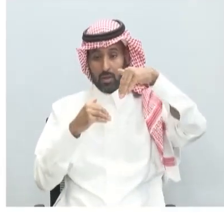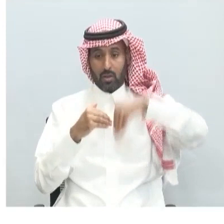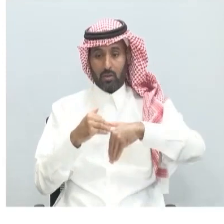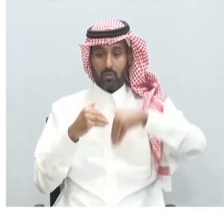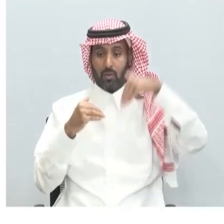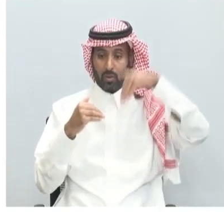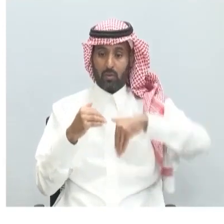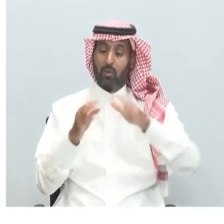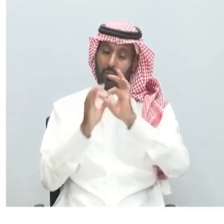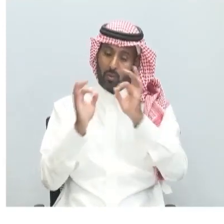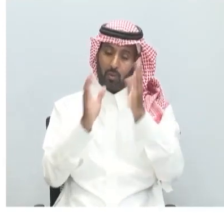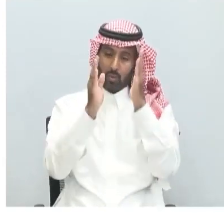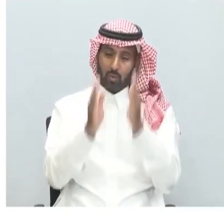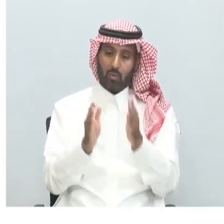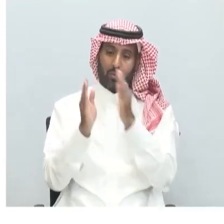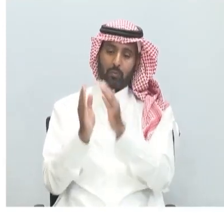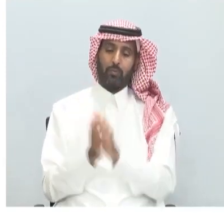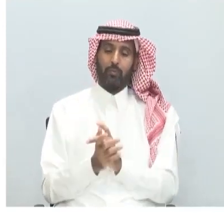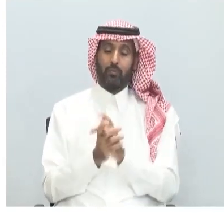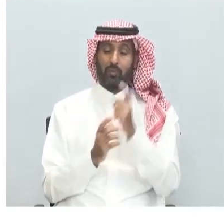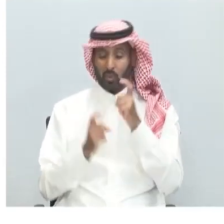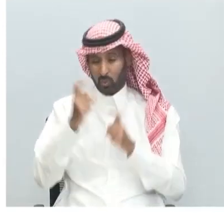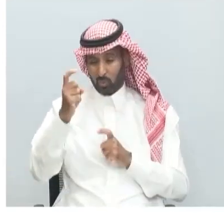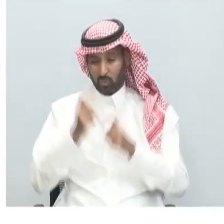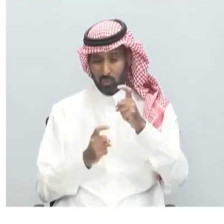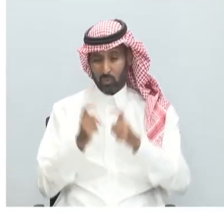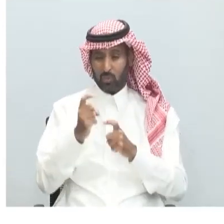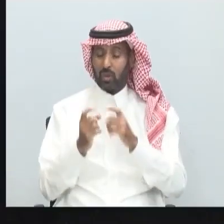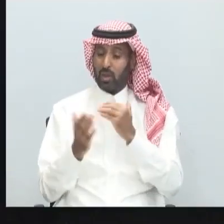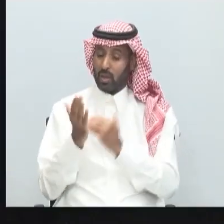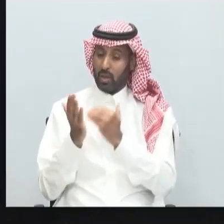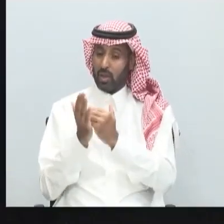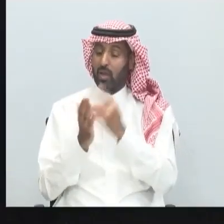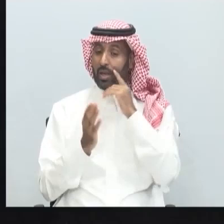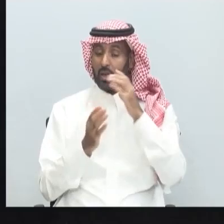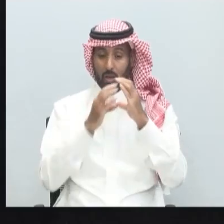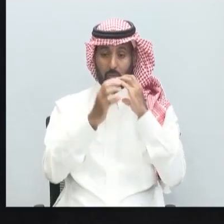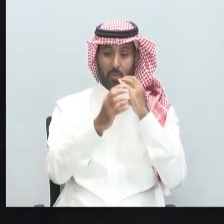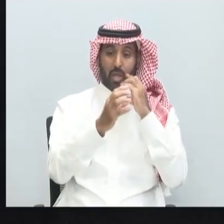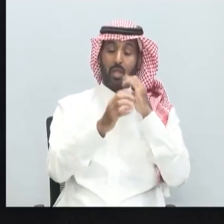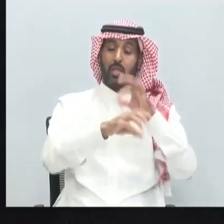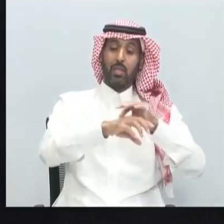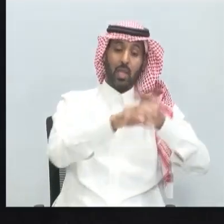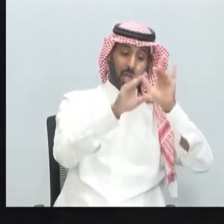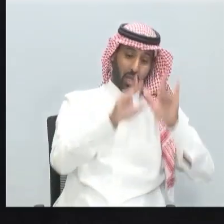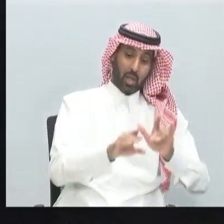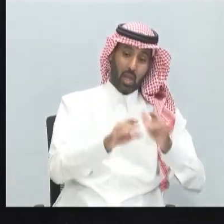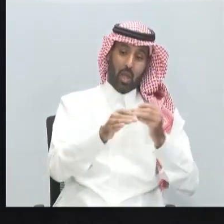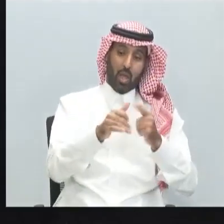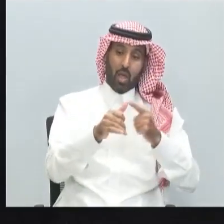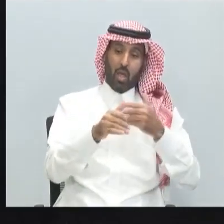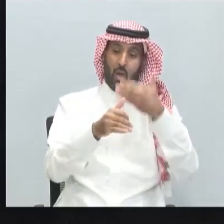الاضافيه اتجاه الدوران المعاكس المستويات نفسها في الحافله الناس يجلسون في